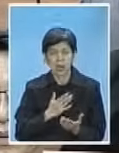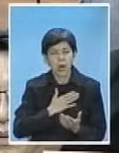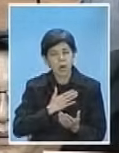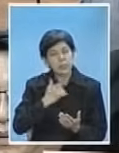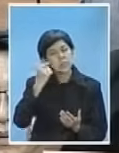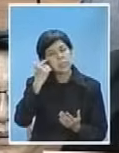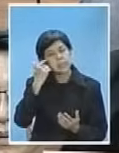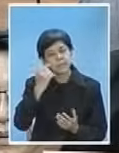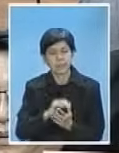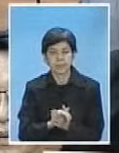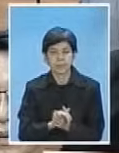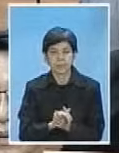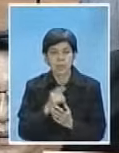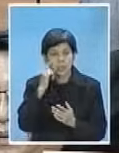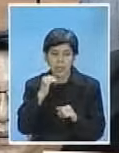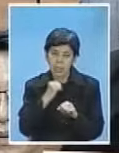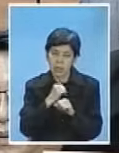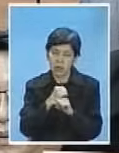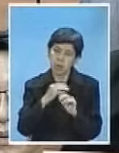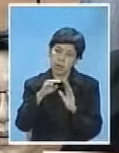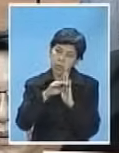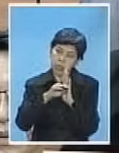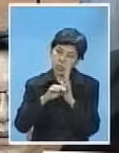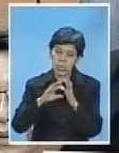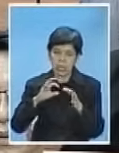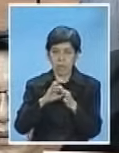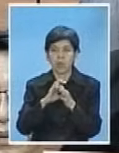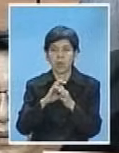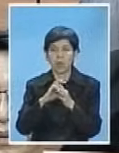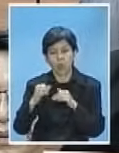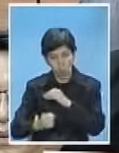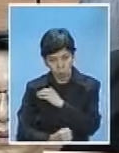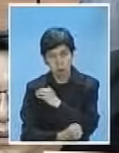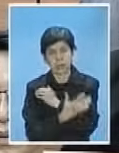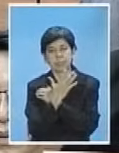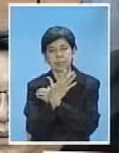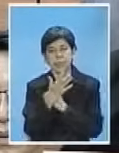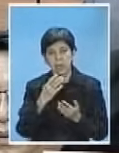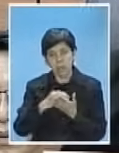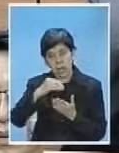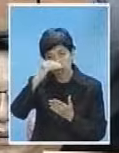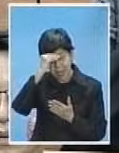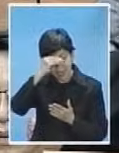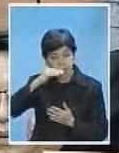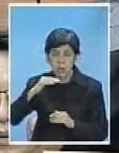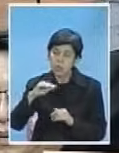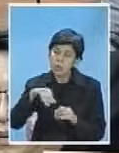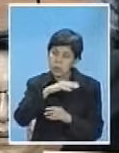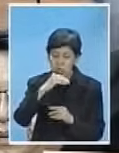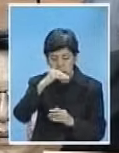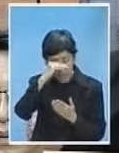คิดในเรื่องของหลักกระจายโอกาสเพื่อให้เด็กที่มีฐานะยากจนได้เ